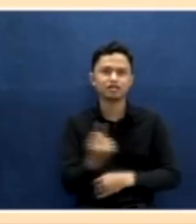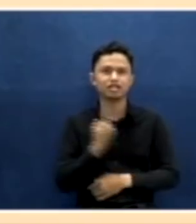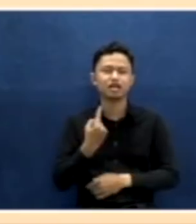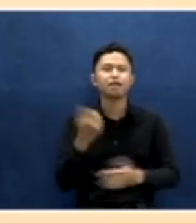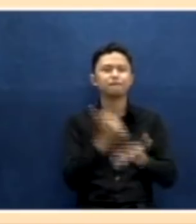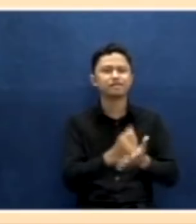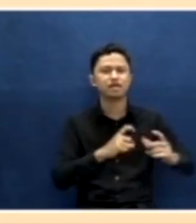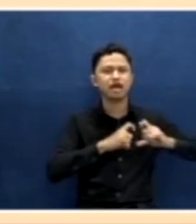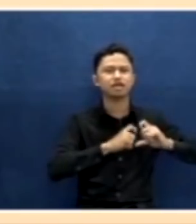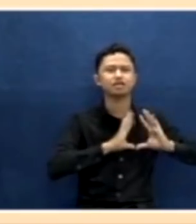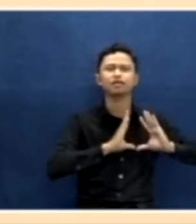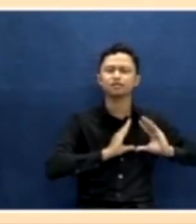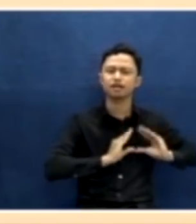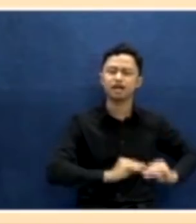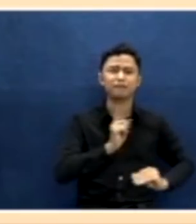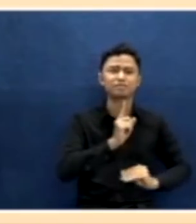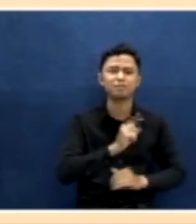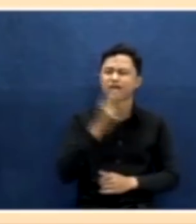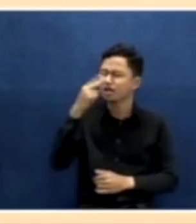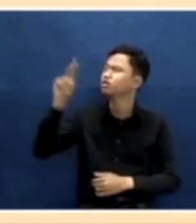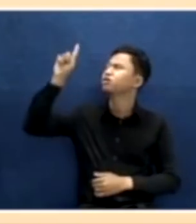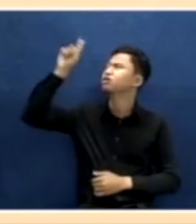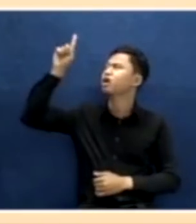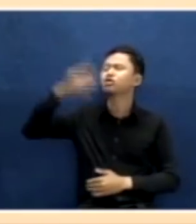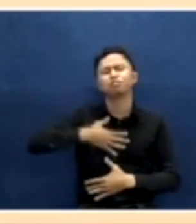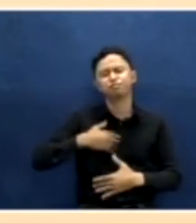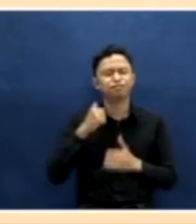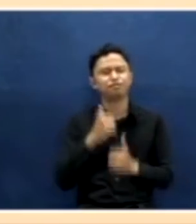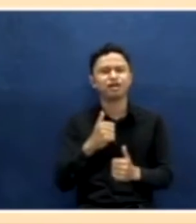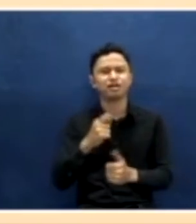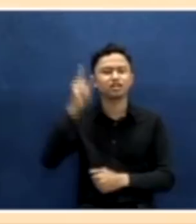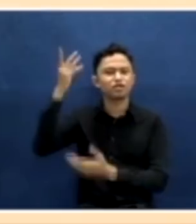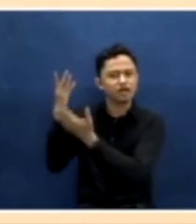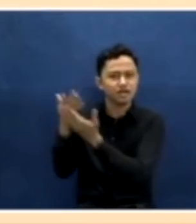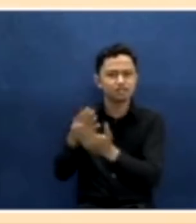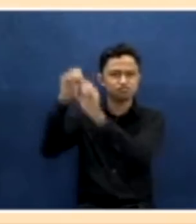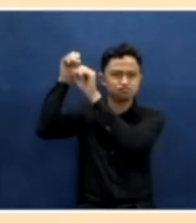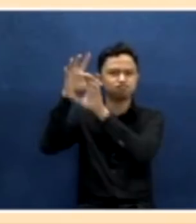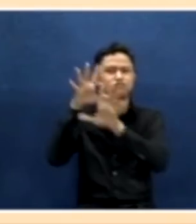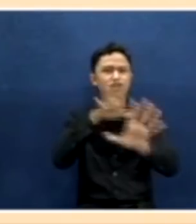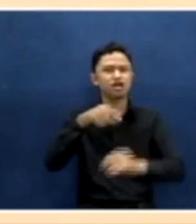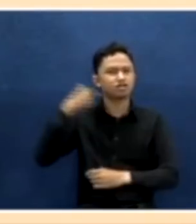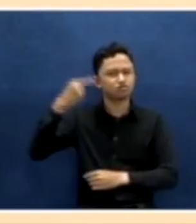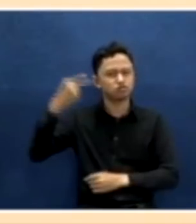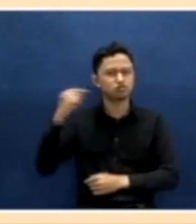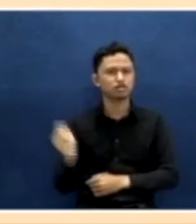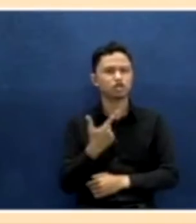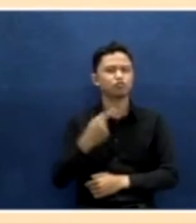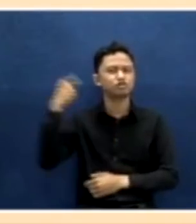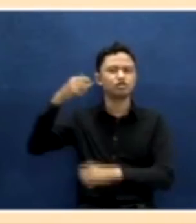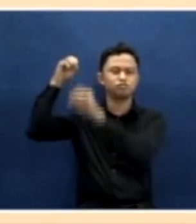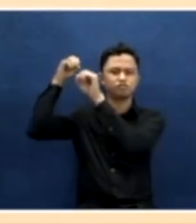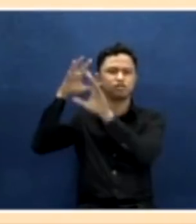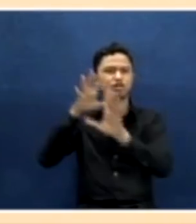kita Karena rasa cinta kita kepadanya atas semua kebaikan dan kenikmatan yang Allah berikan terus-menerus pada kehidupan kita semoga